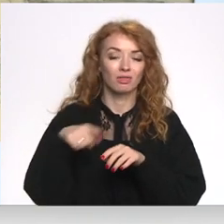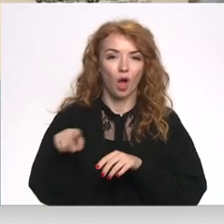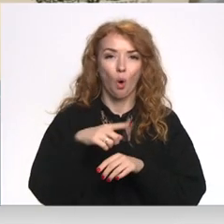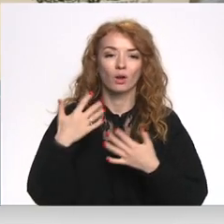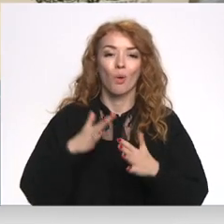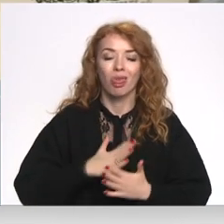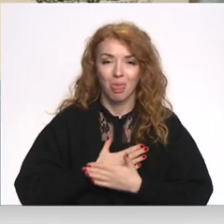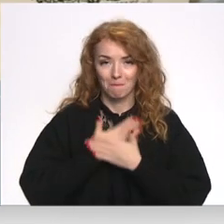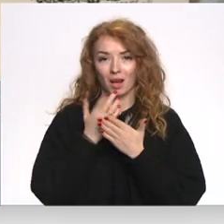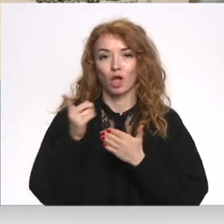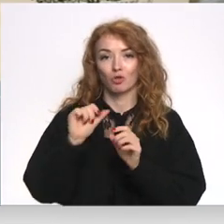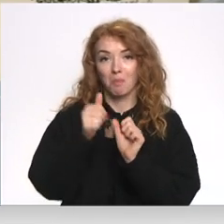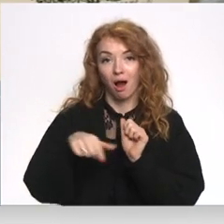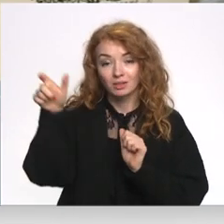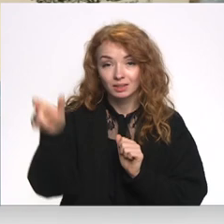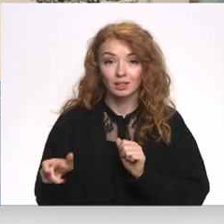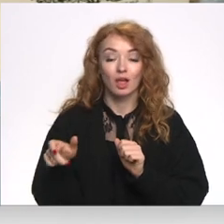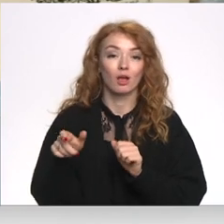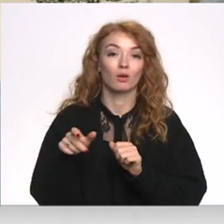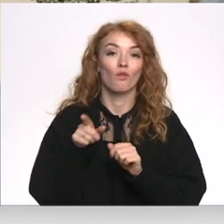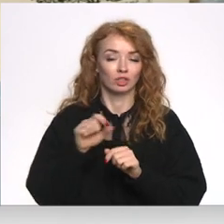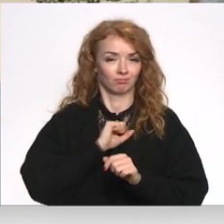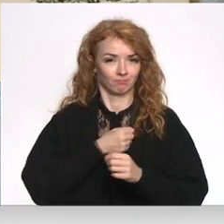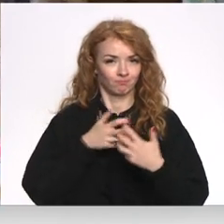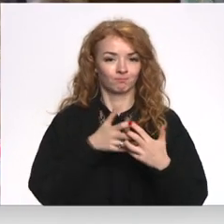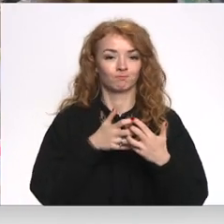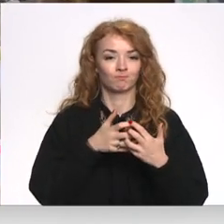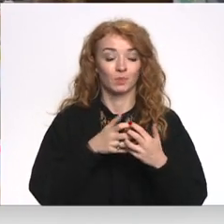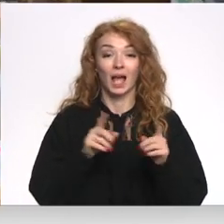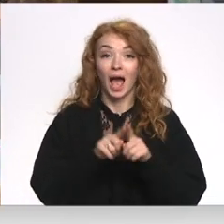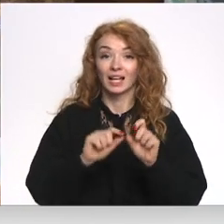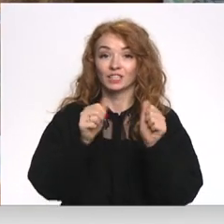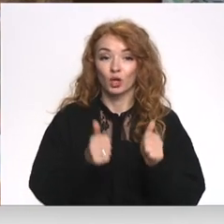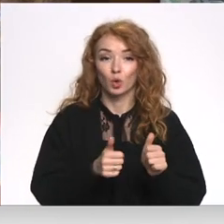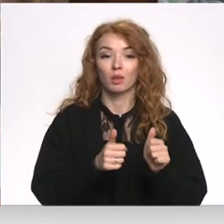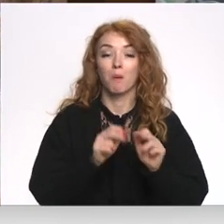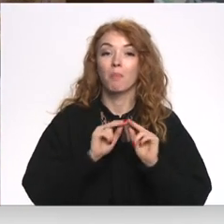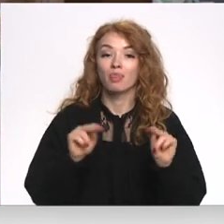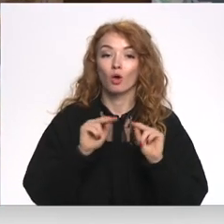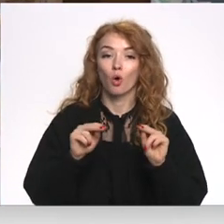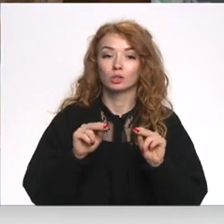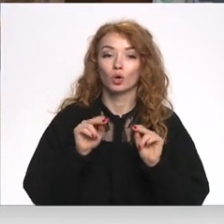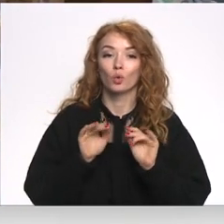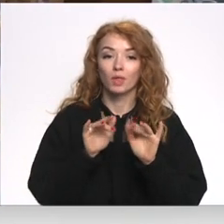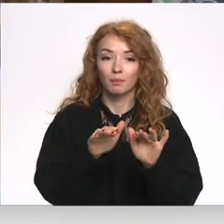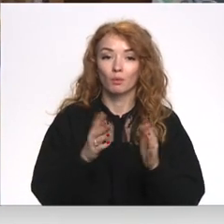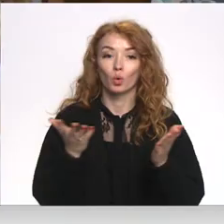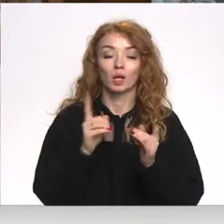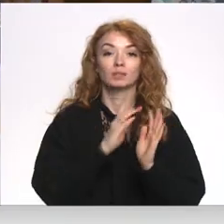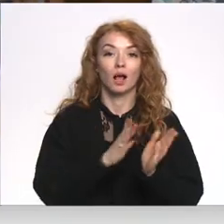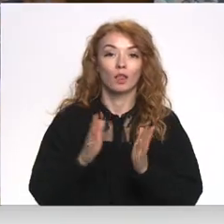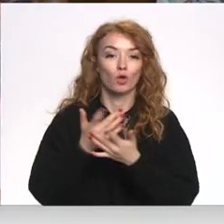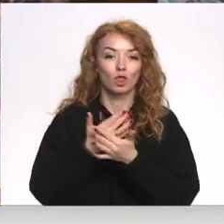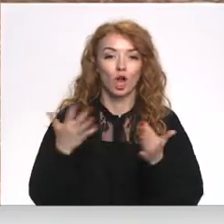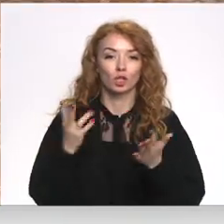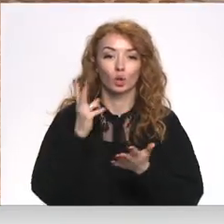bija iemīlējusi un salauzts viņš nebija. Paralēli izstādē izveidot arī muzeja pedagoģijas nodarbība, kurā sagatavoti